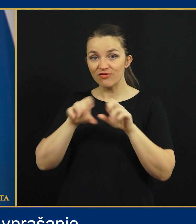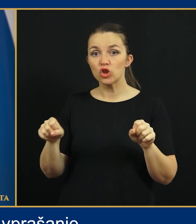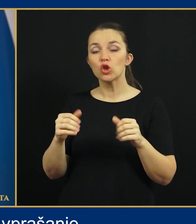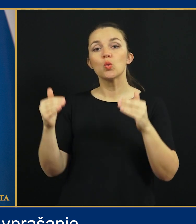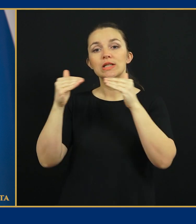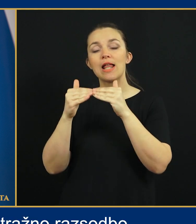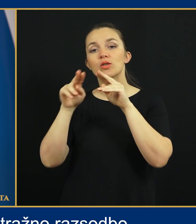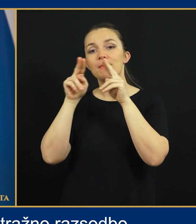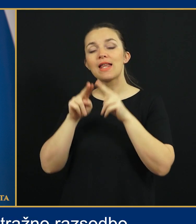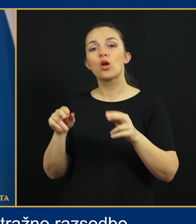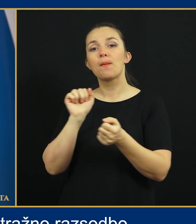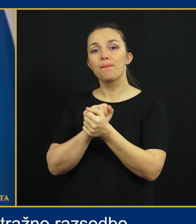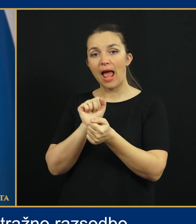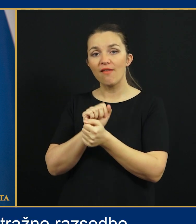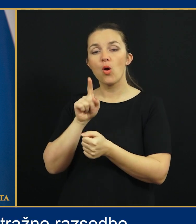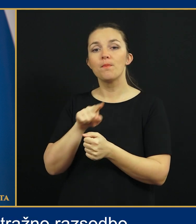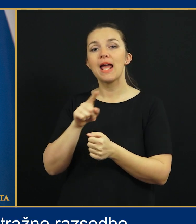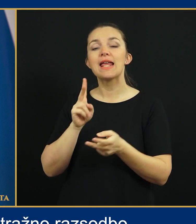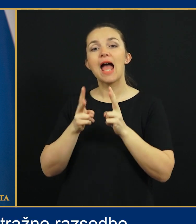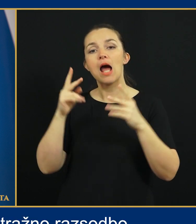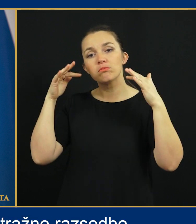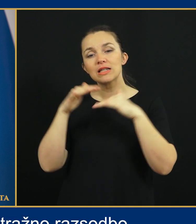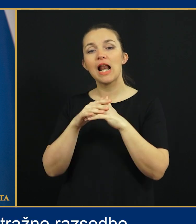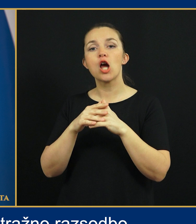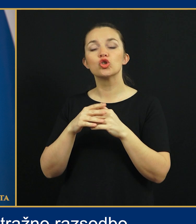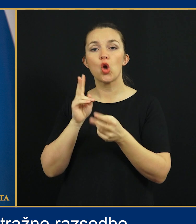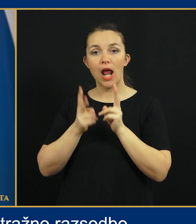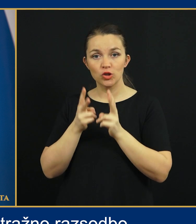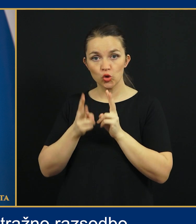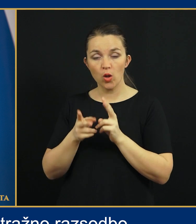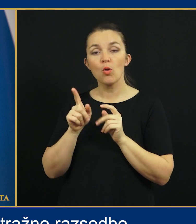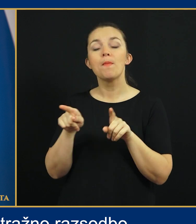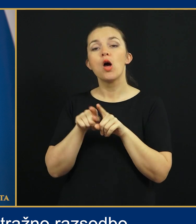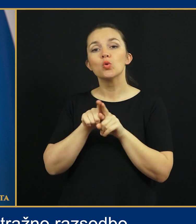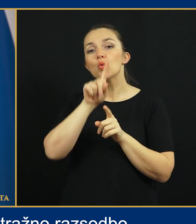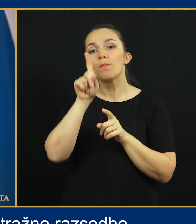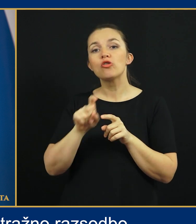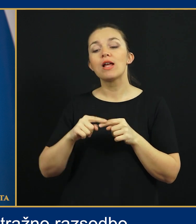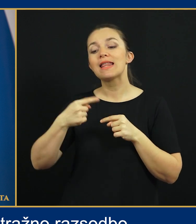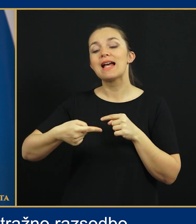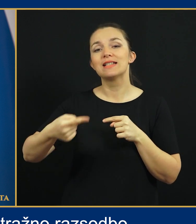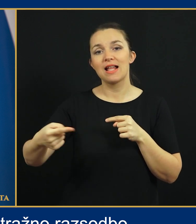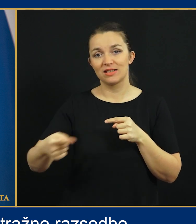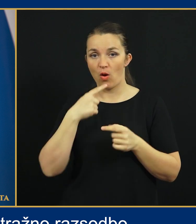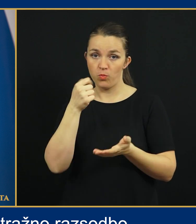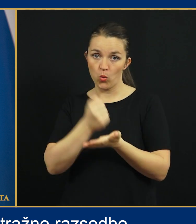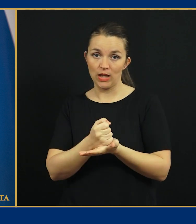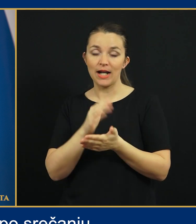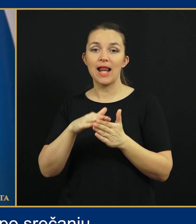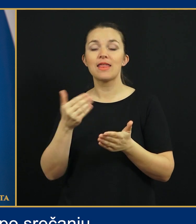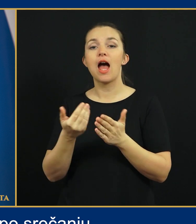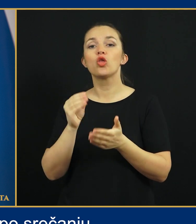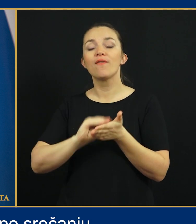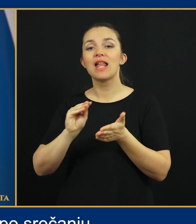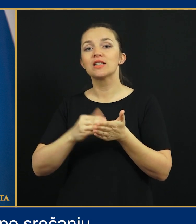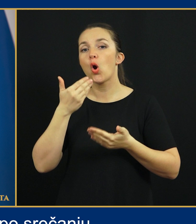izvršiti v skladu z mednarodnim pravom in arbitražno razsodbo, kot za vprašanja nasledstva. Je poudarila na